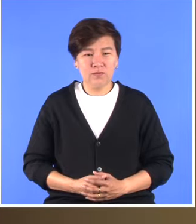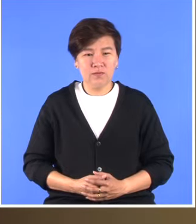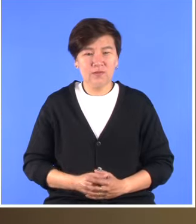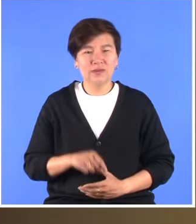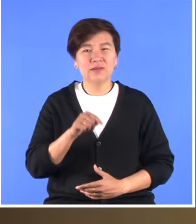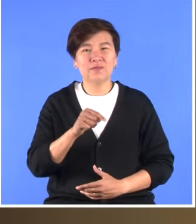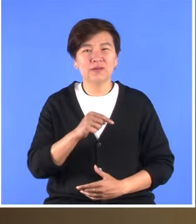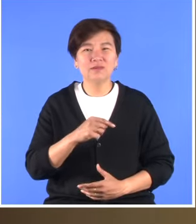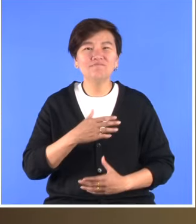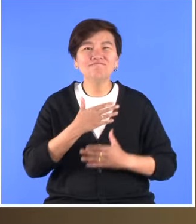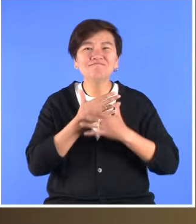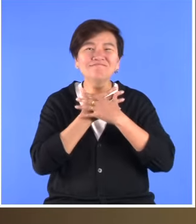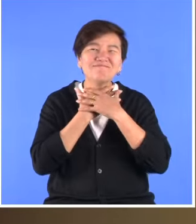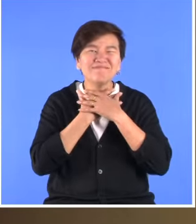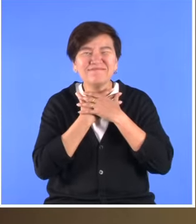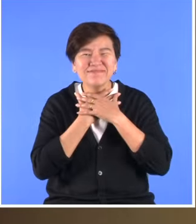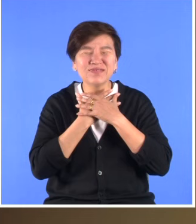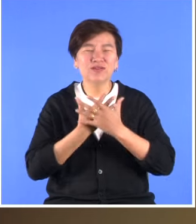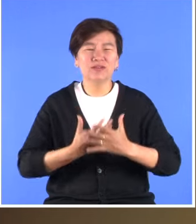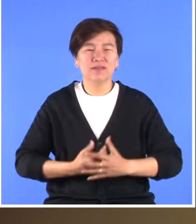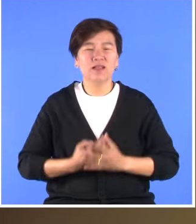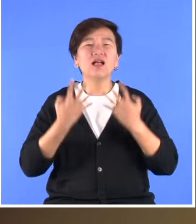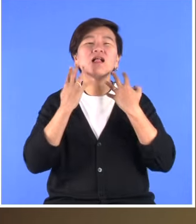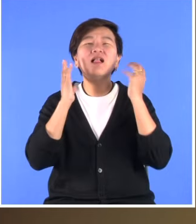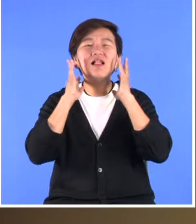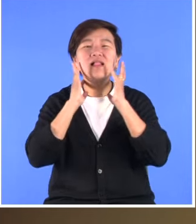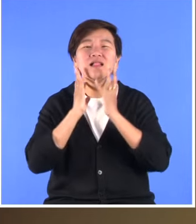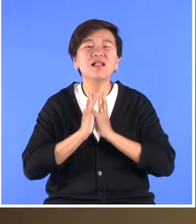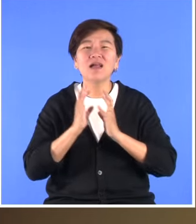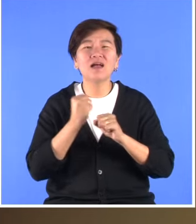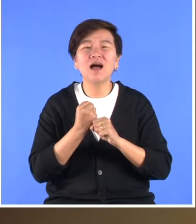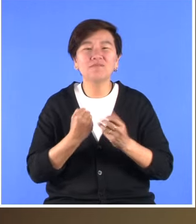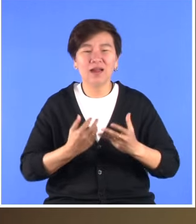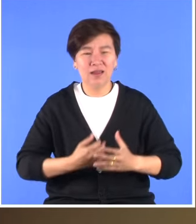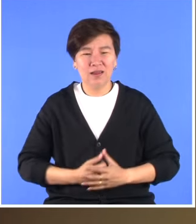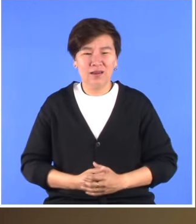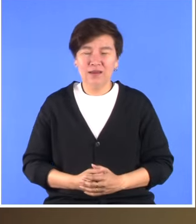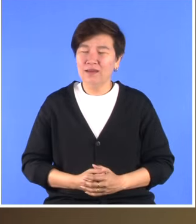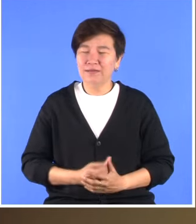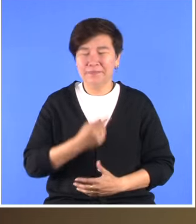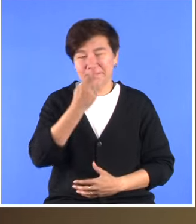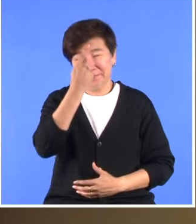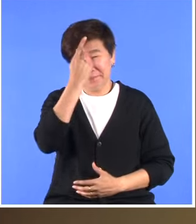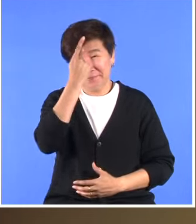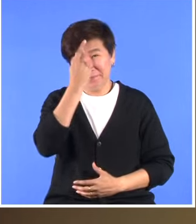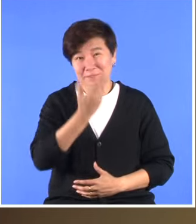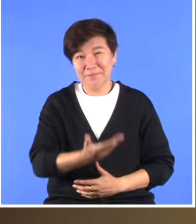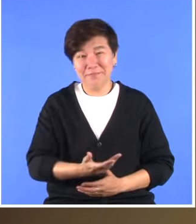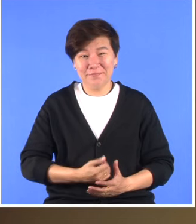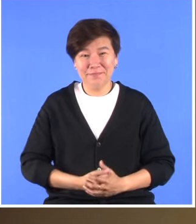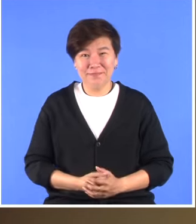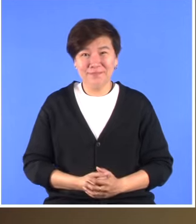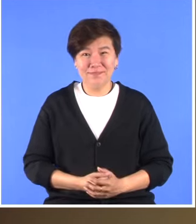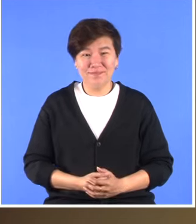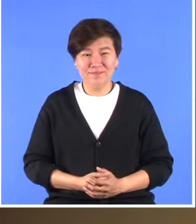หรือประโยคเดียวเอ่อที่งูจะพูดตอนเนี้จะพูดว่าอะไรเออเออกูไม่น่าเข้ามาเลยเออหรือไม่ก็